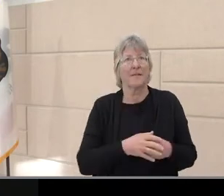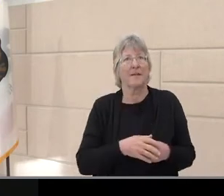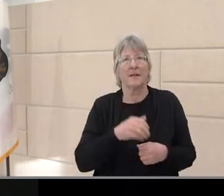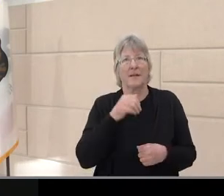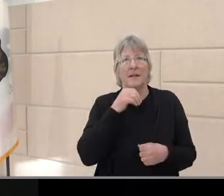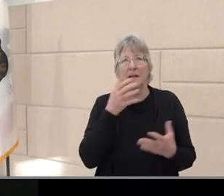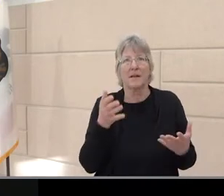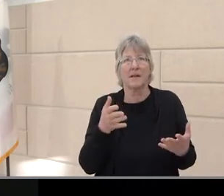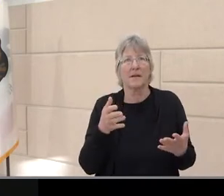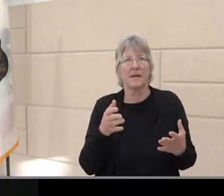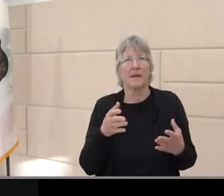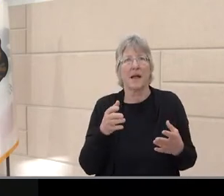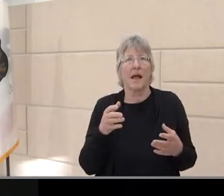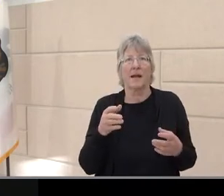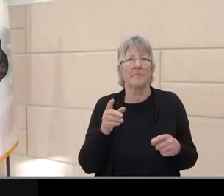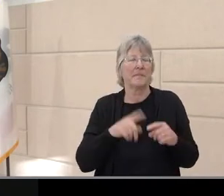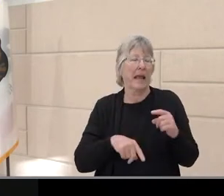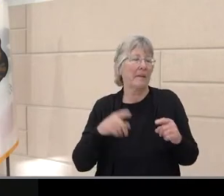ន្តែ